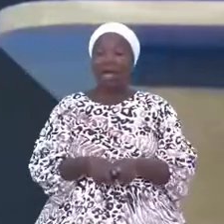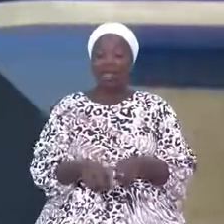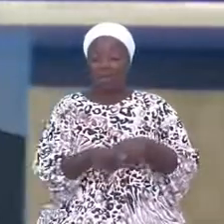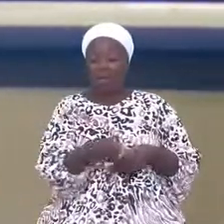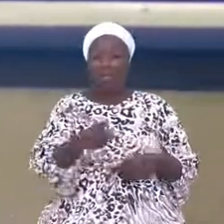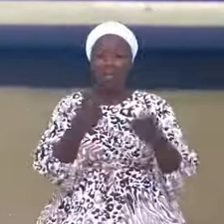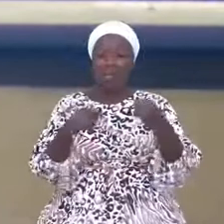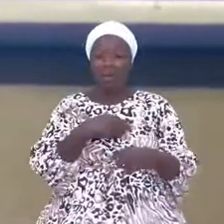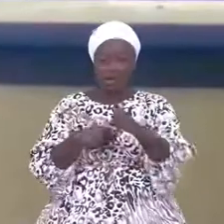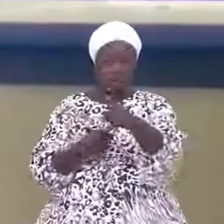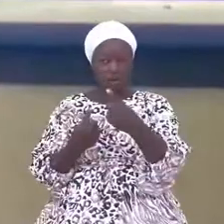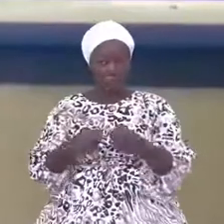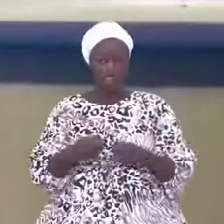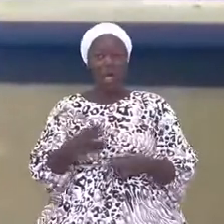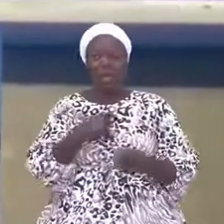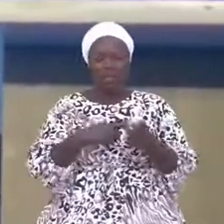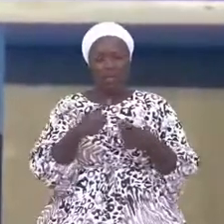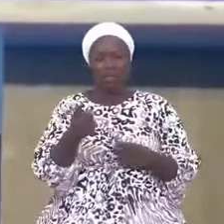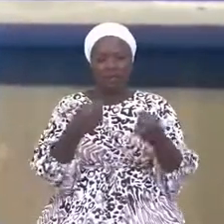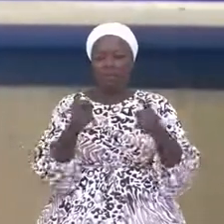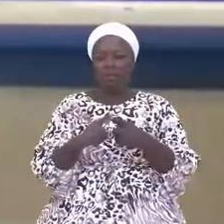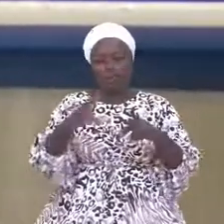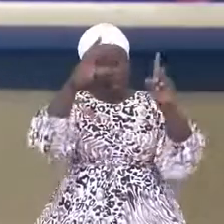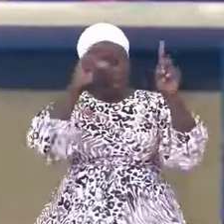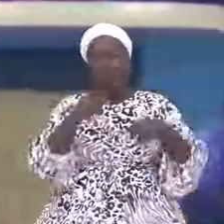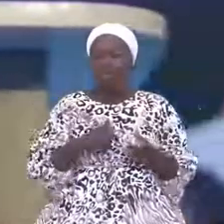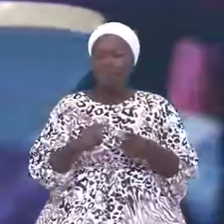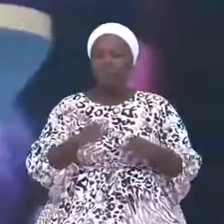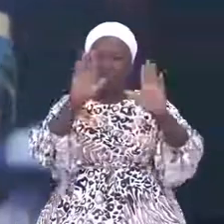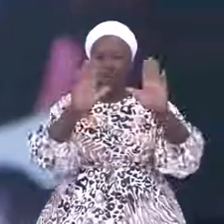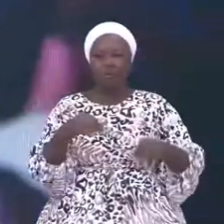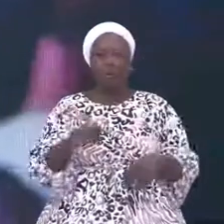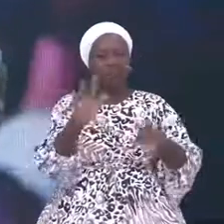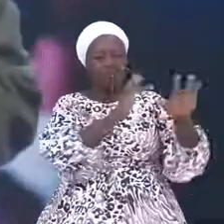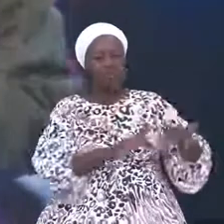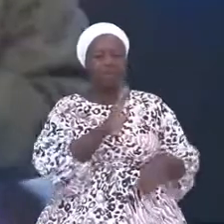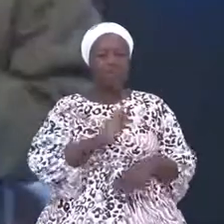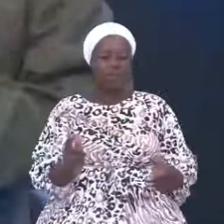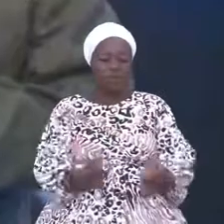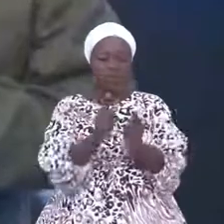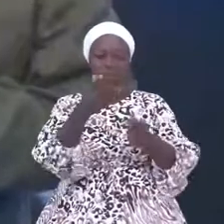miséricorde dans leur vie. Et ce soir, comme ils sont venus et que toi tu es venu et tu es venu à